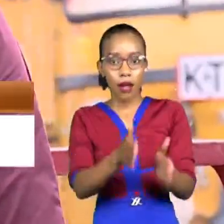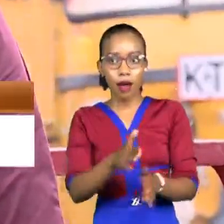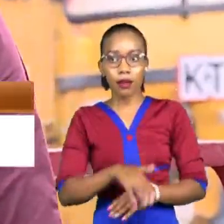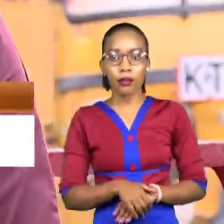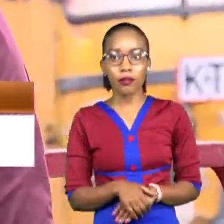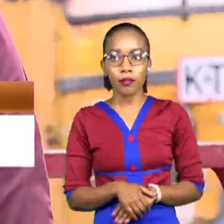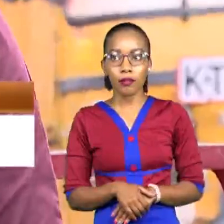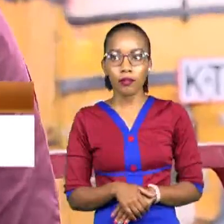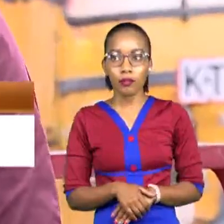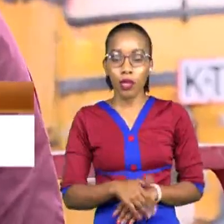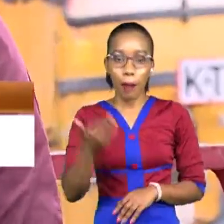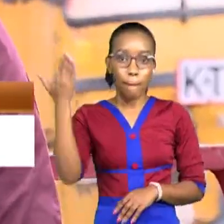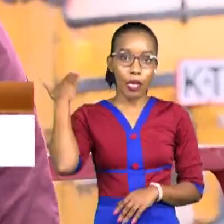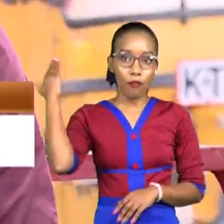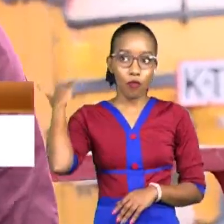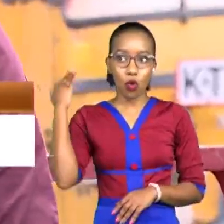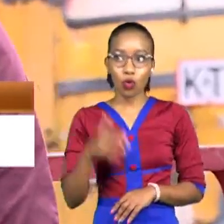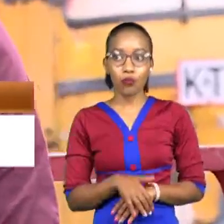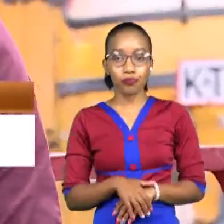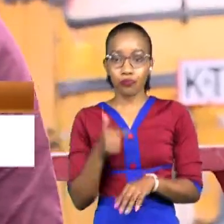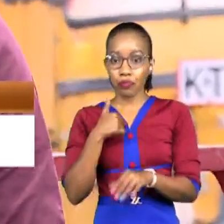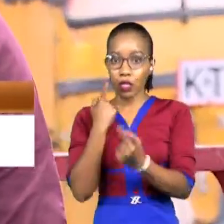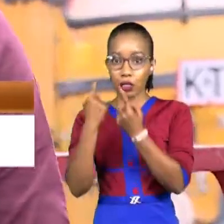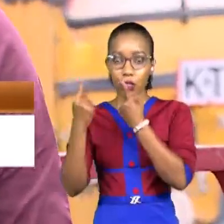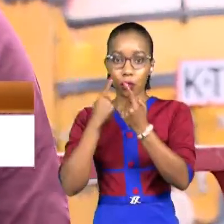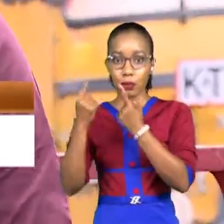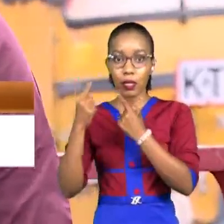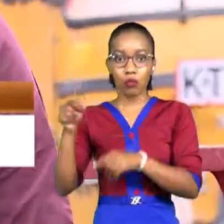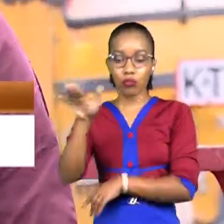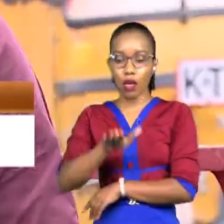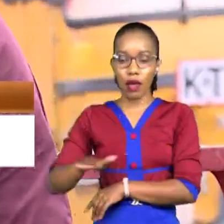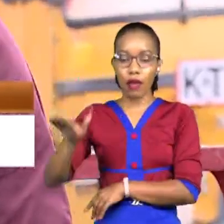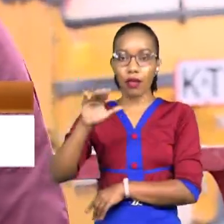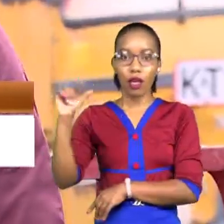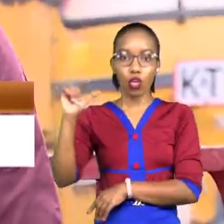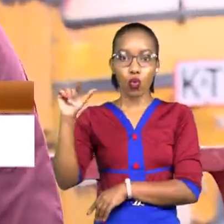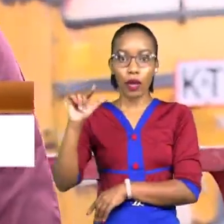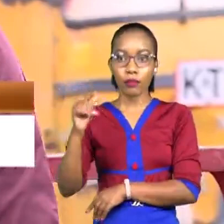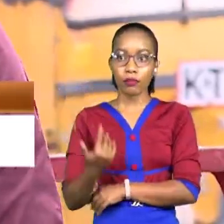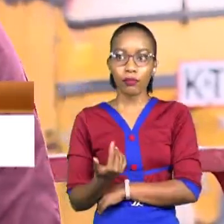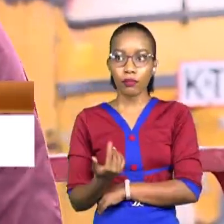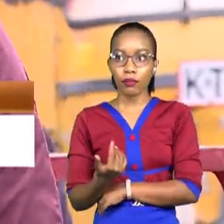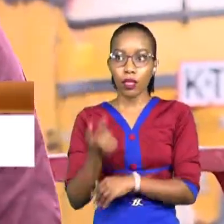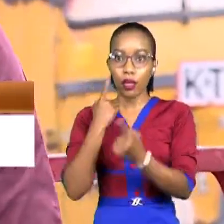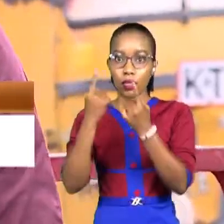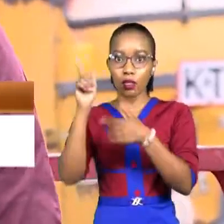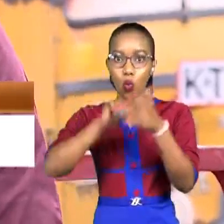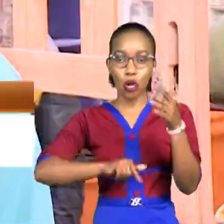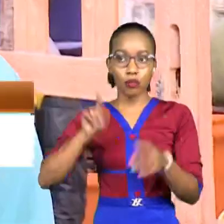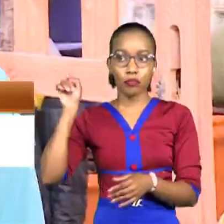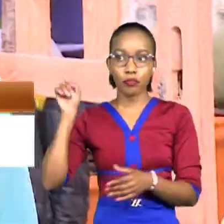Na hapo awali nilipata nafasi murua ya kuzungumza na wakazi wa eneo hili la Githurai, na haya ndio yalikuwa maoni